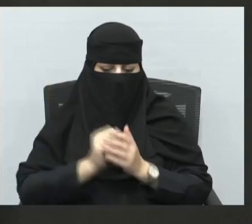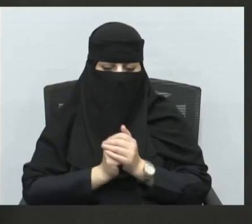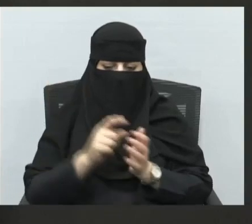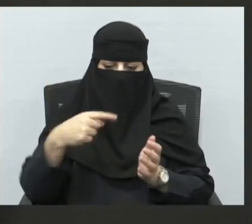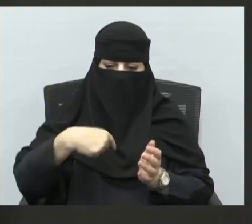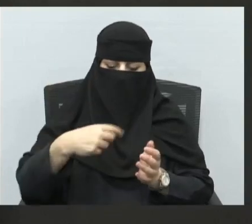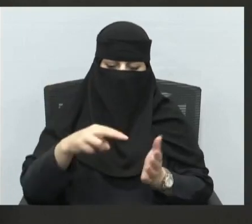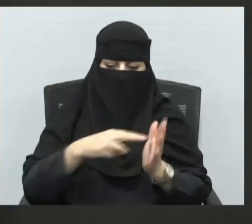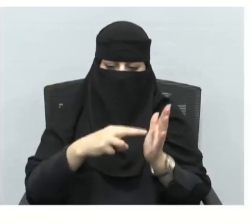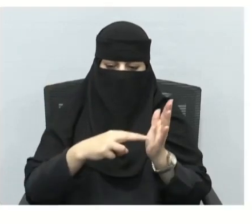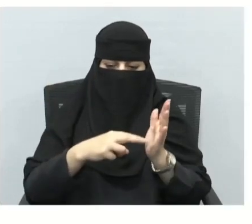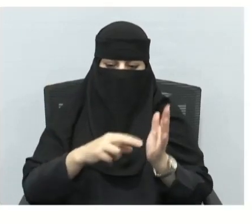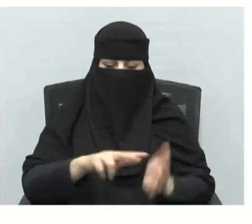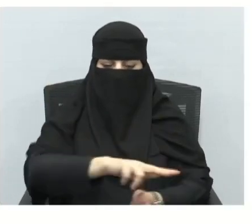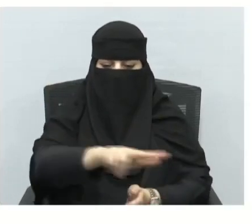سراه